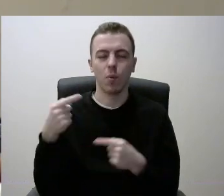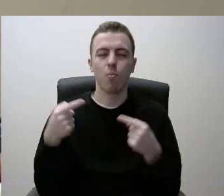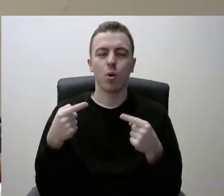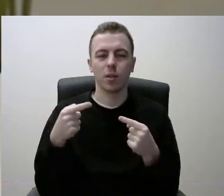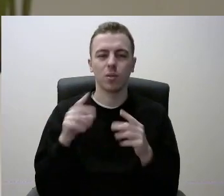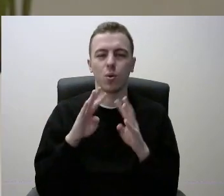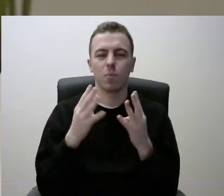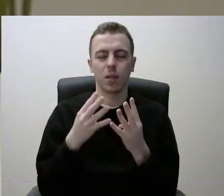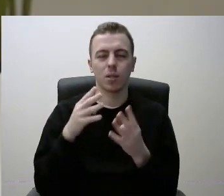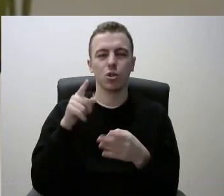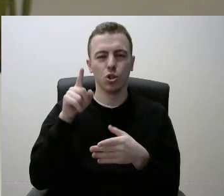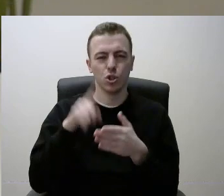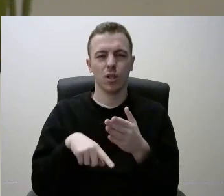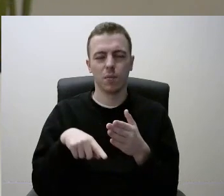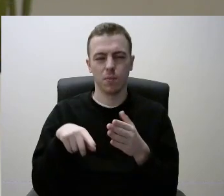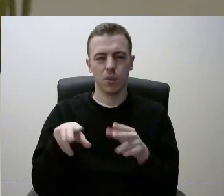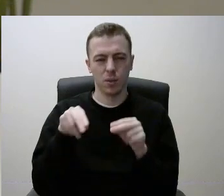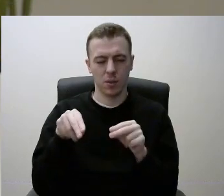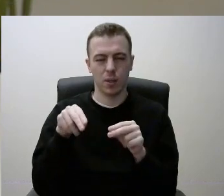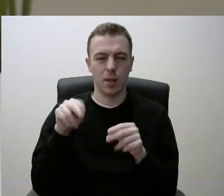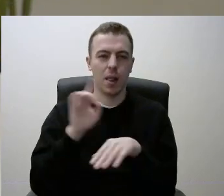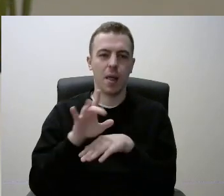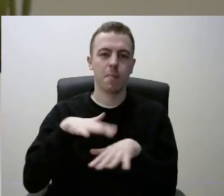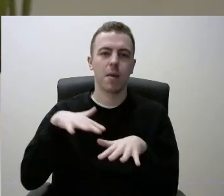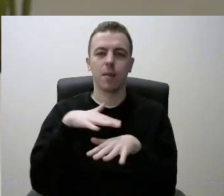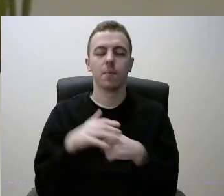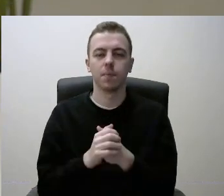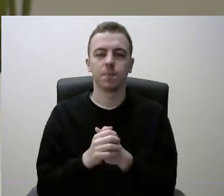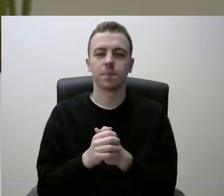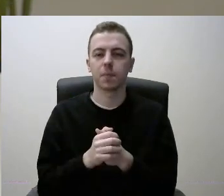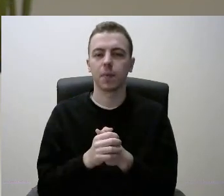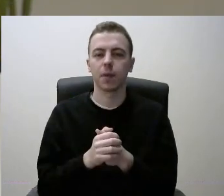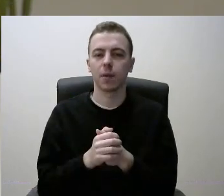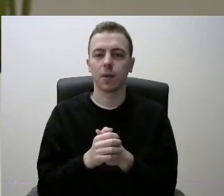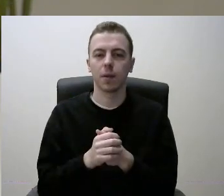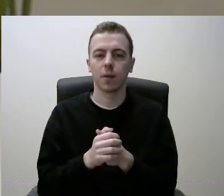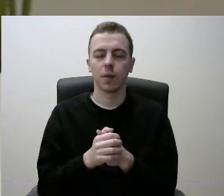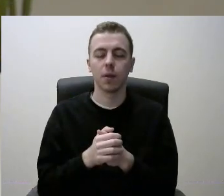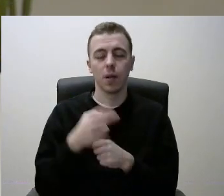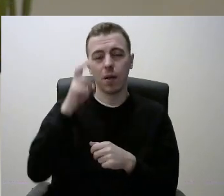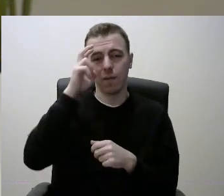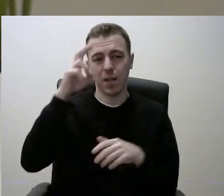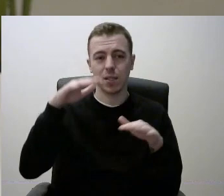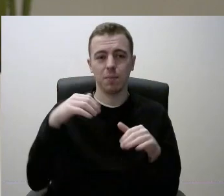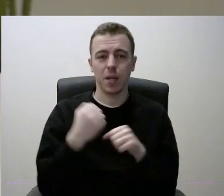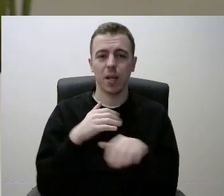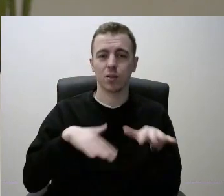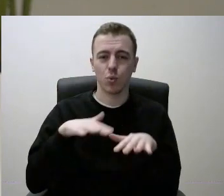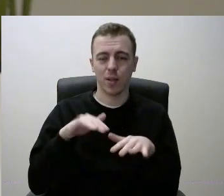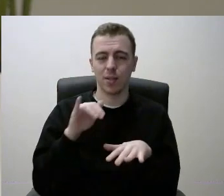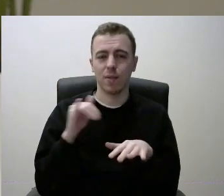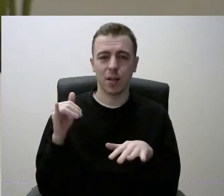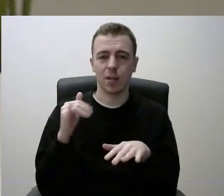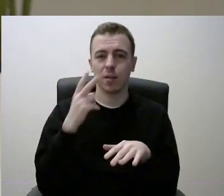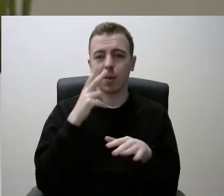Klaipėdai. Na, šalyje turbūt reikia vertinti situaciją ir ta situacija tikrai